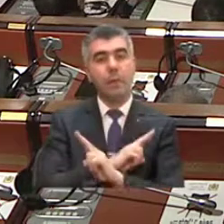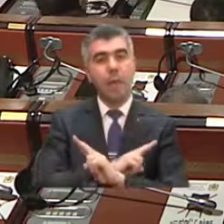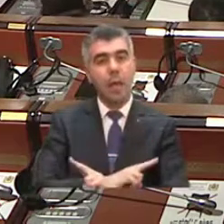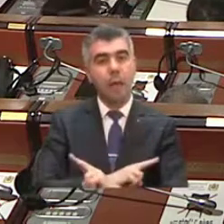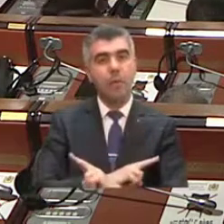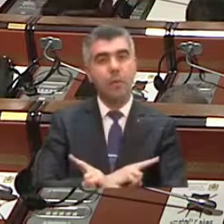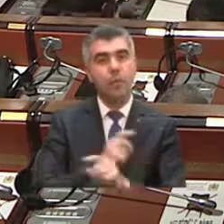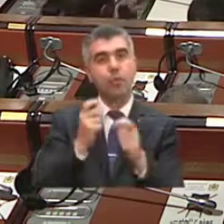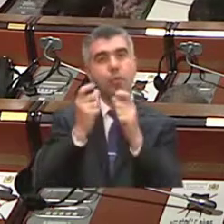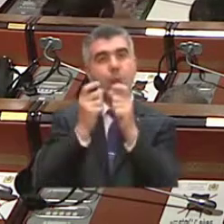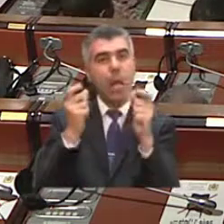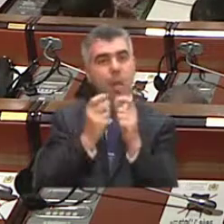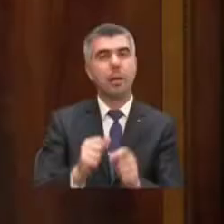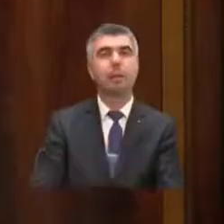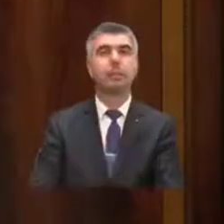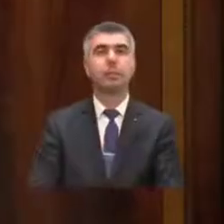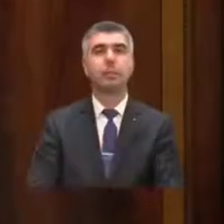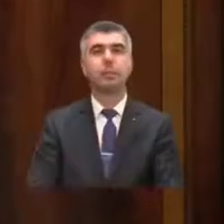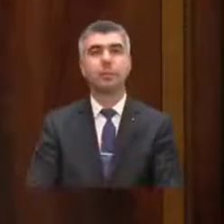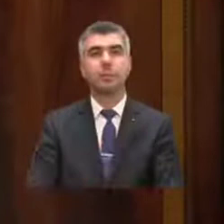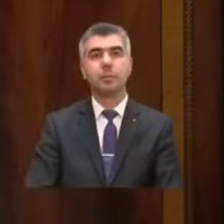الخاص.